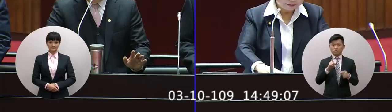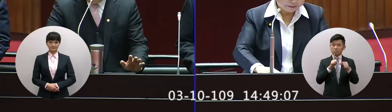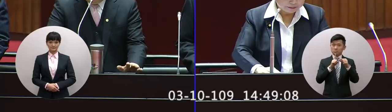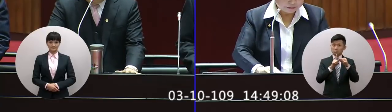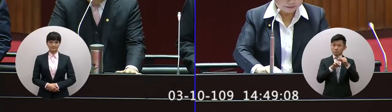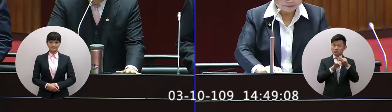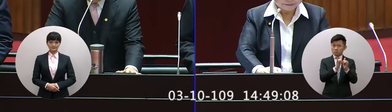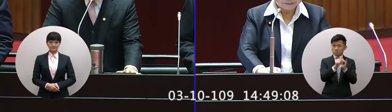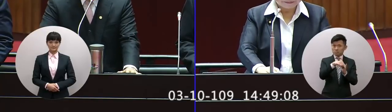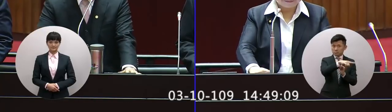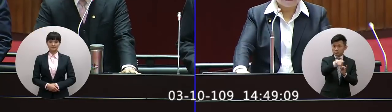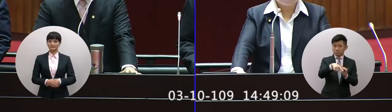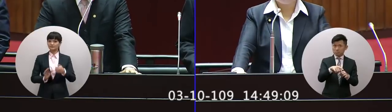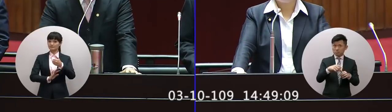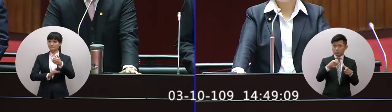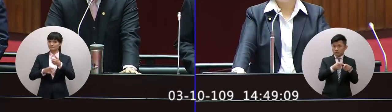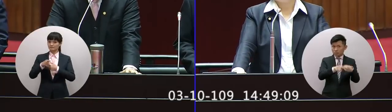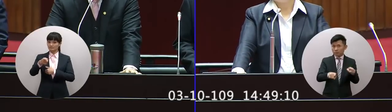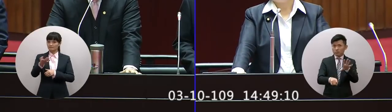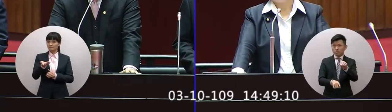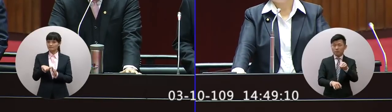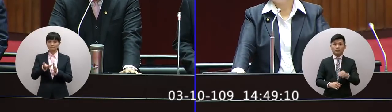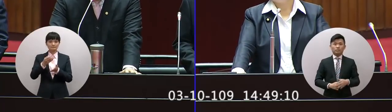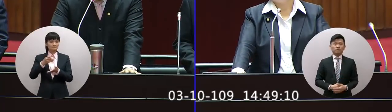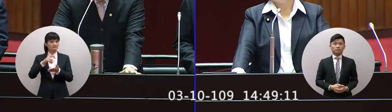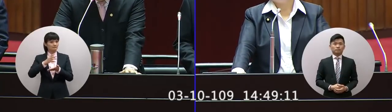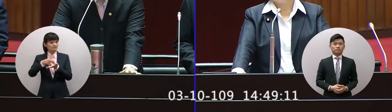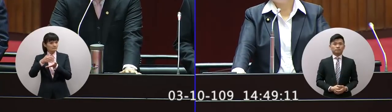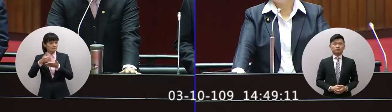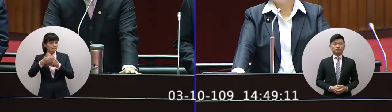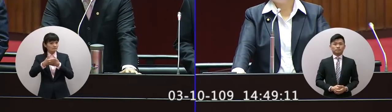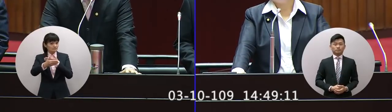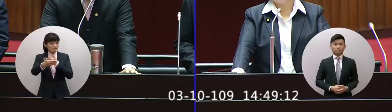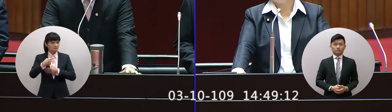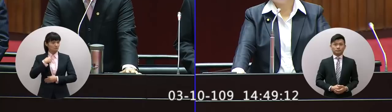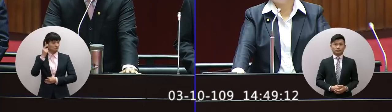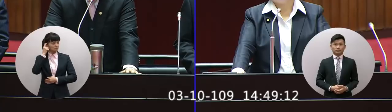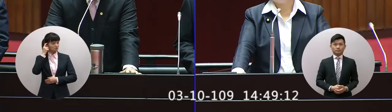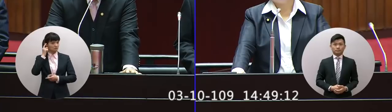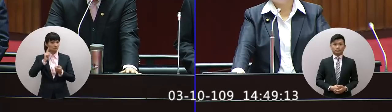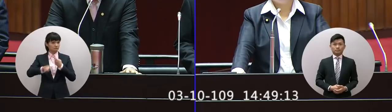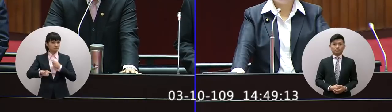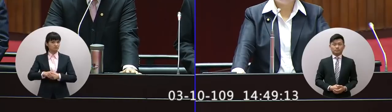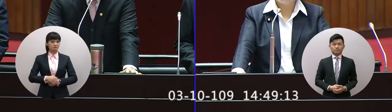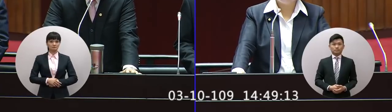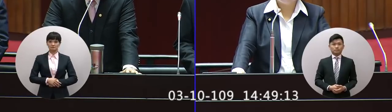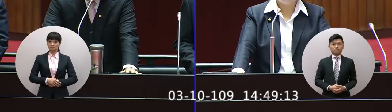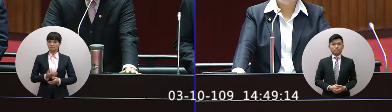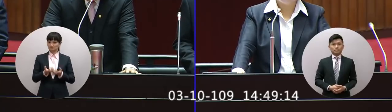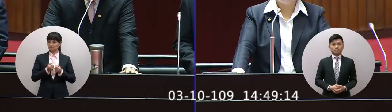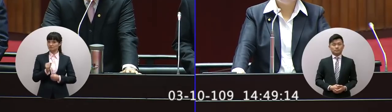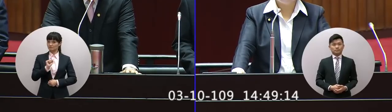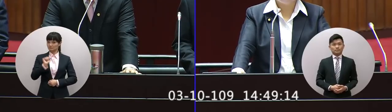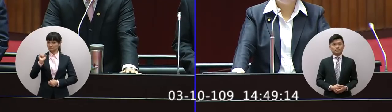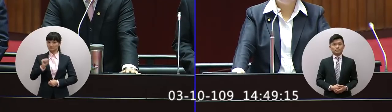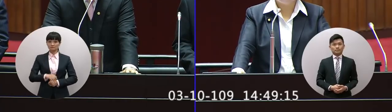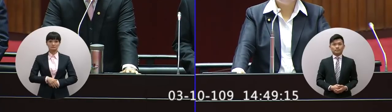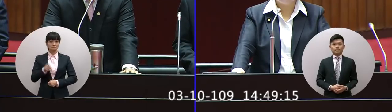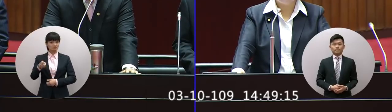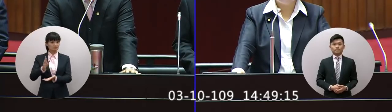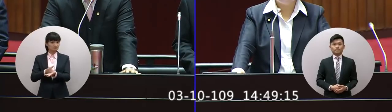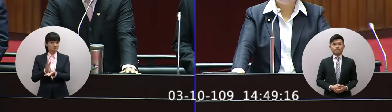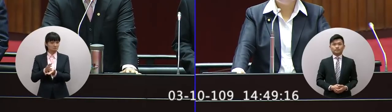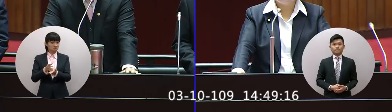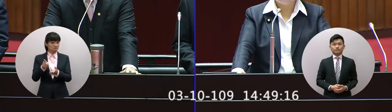教。 委员的推论我不能接受，委员所做的结论过